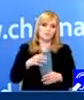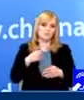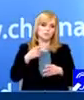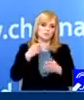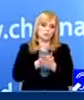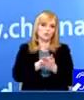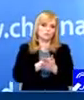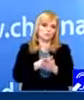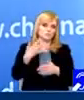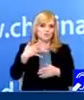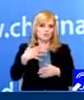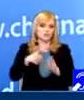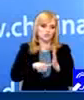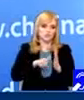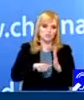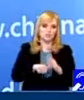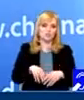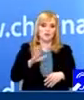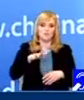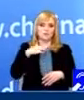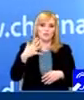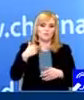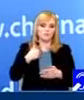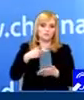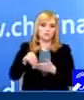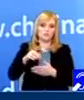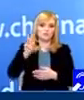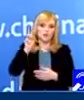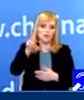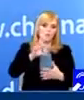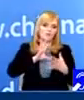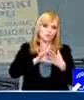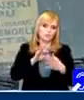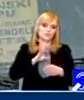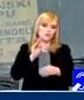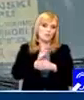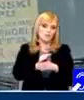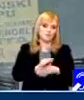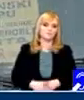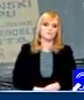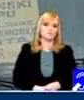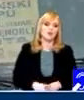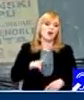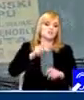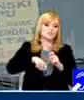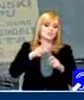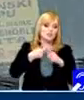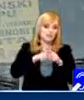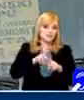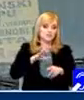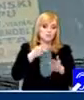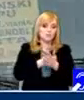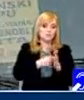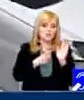jumătate, deoarece vin de urmă, vin autobuzele, vin troleibuzele autonome. Testarea tehnică va dura până